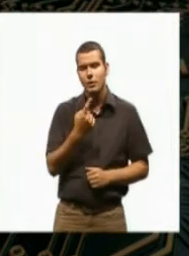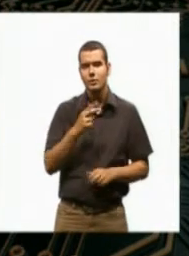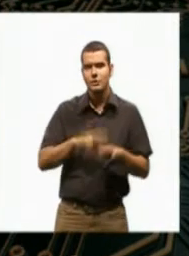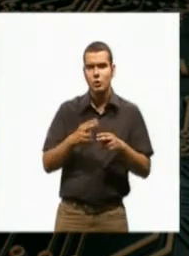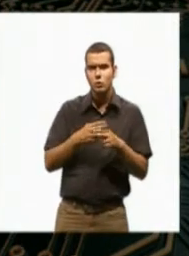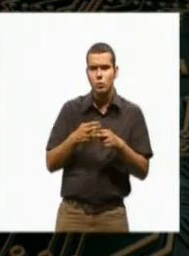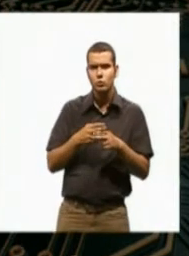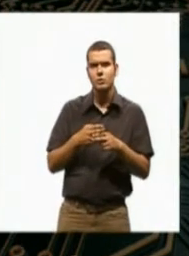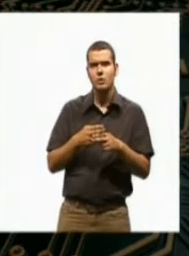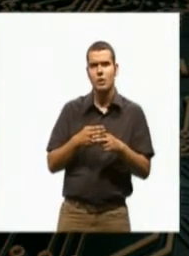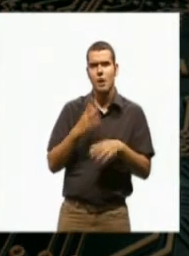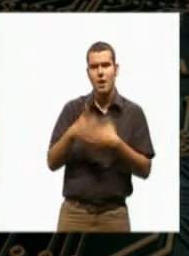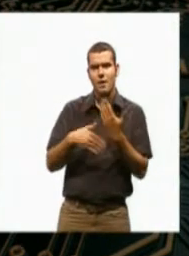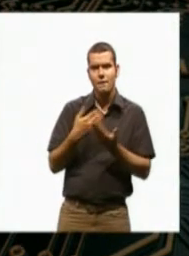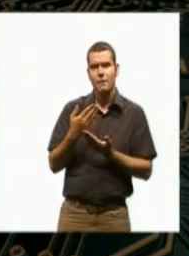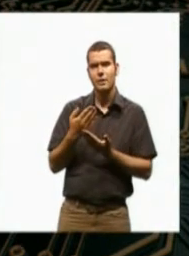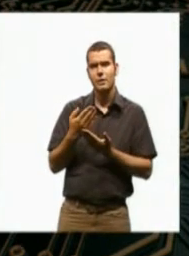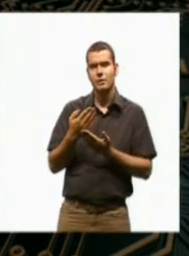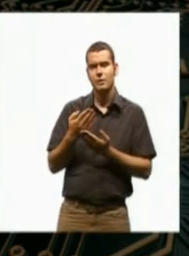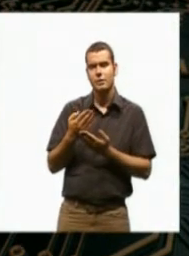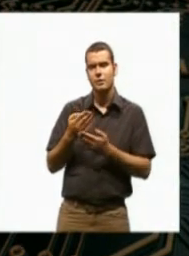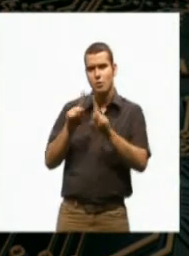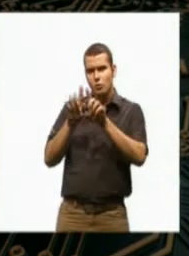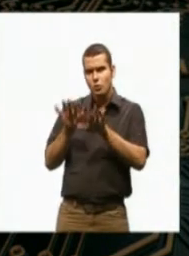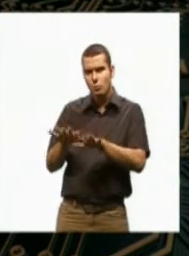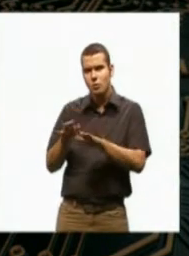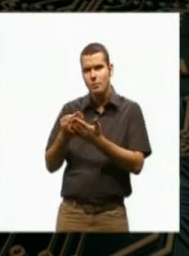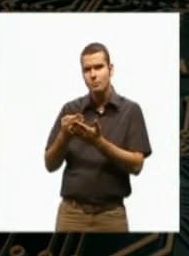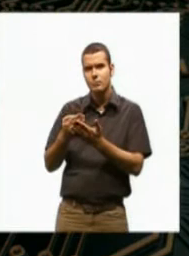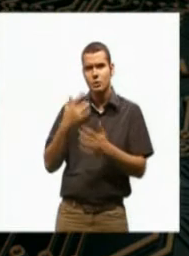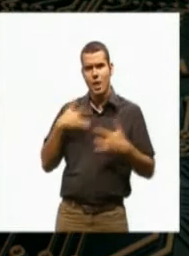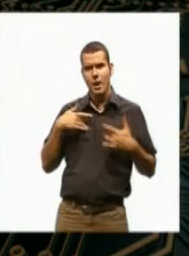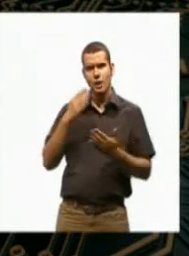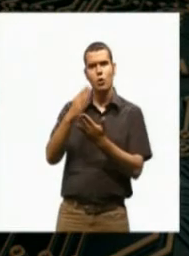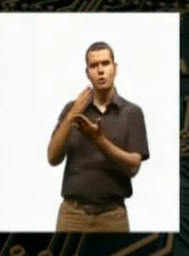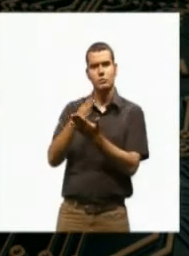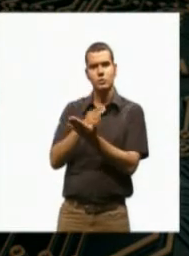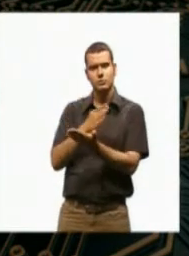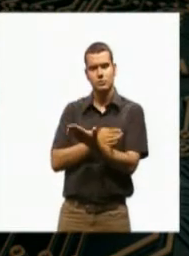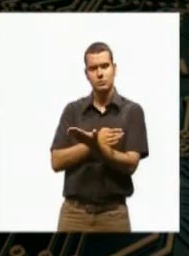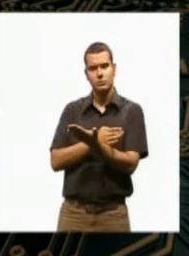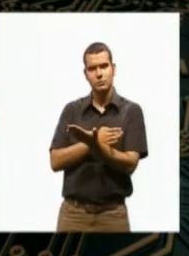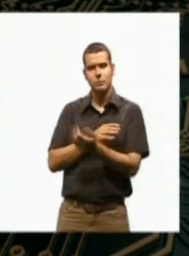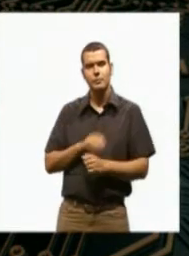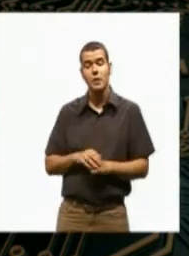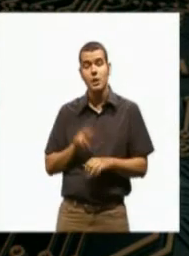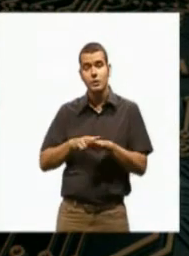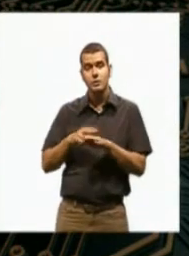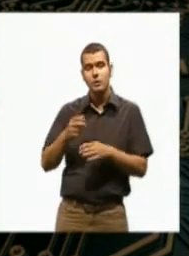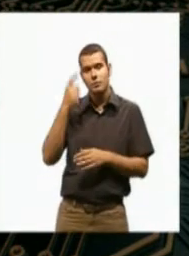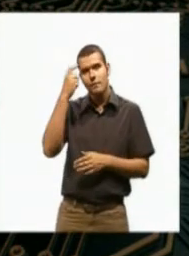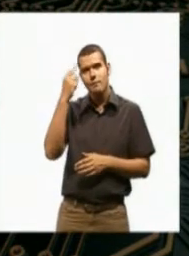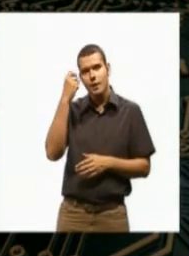faqtuk Meta għandek teħuġinita medicina Meta titmuj Appuntamenti Partikulari Uħanke bix kollok Metsta